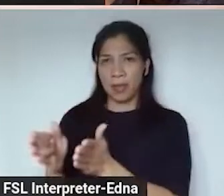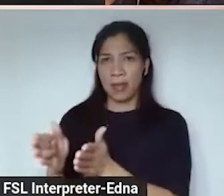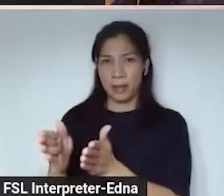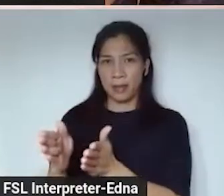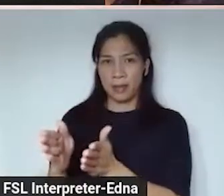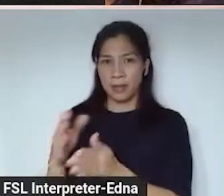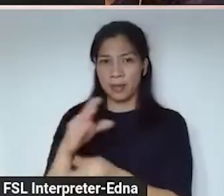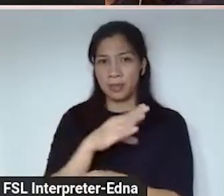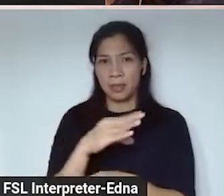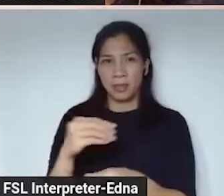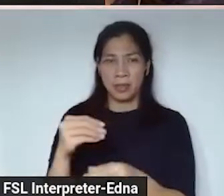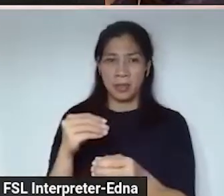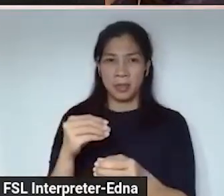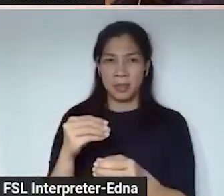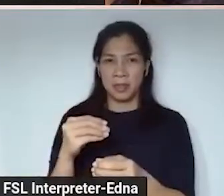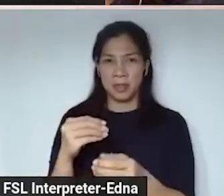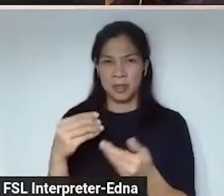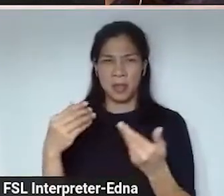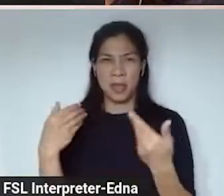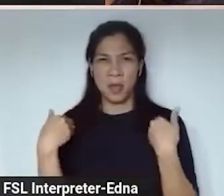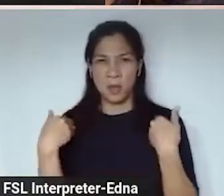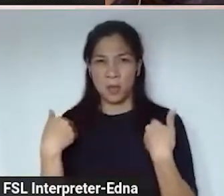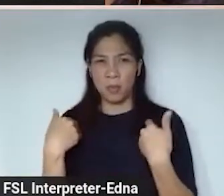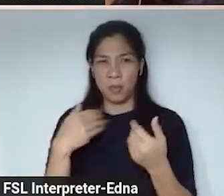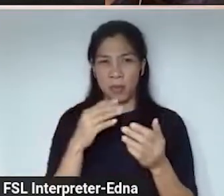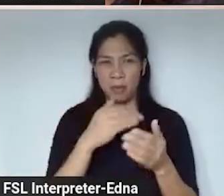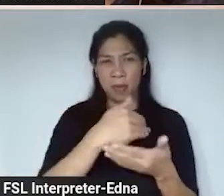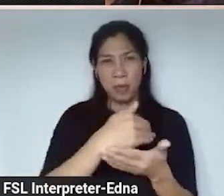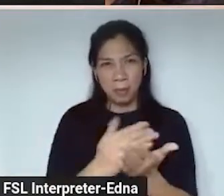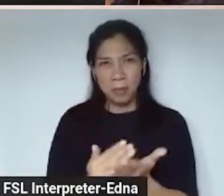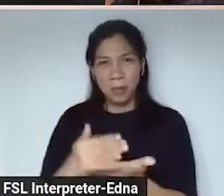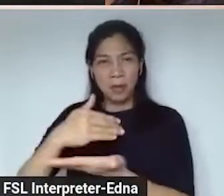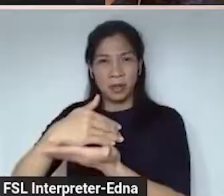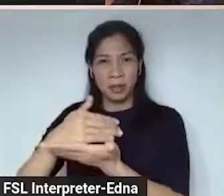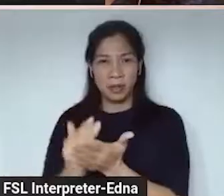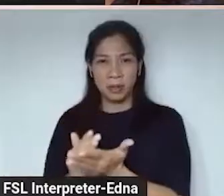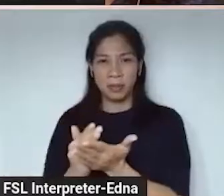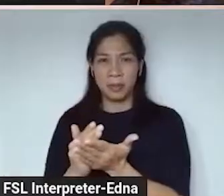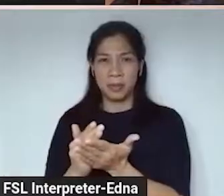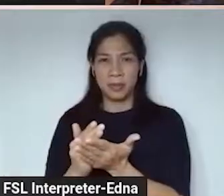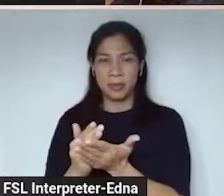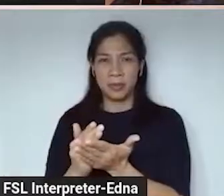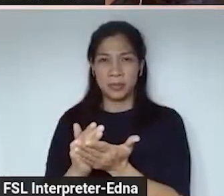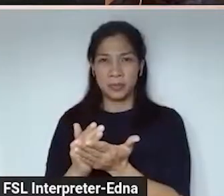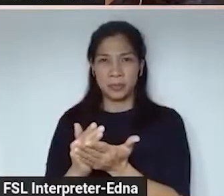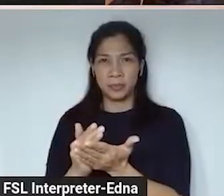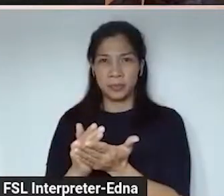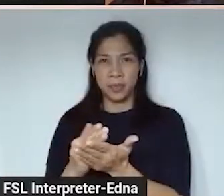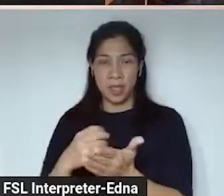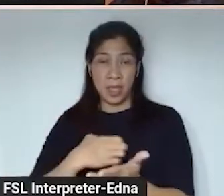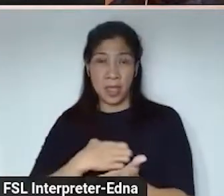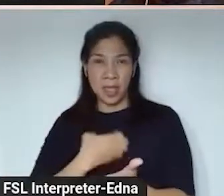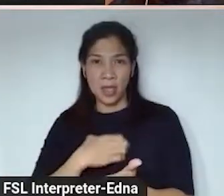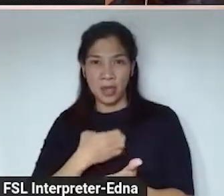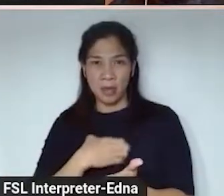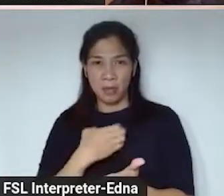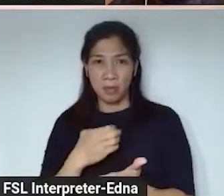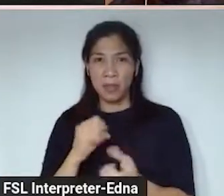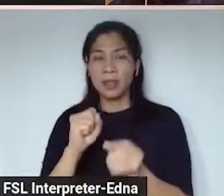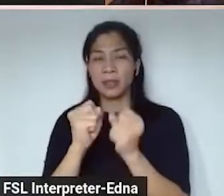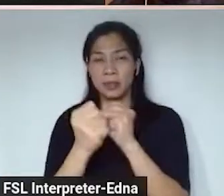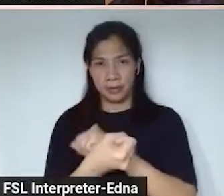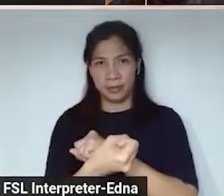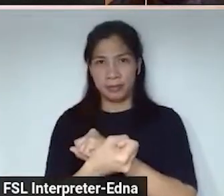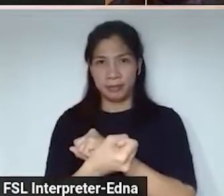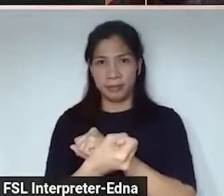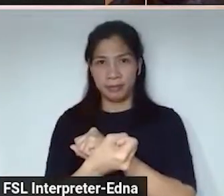ng series of, syempre, di ba, let's face it, emotionally, may magbabago. And then